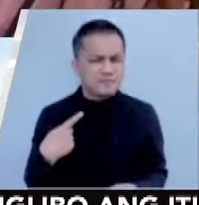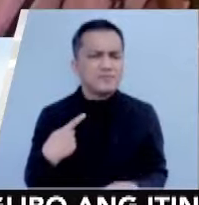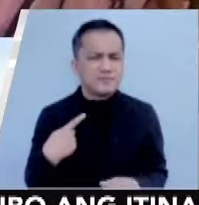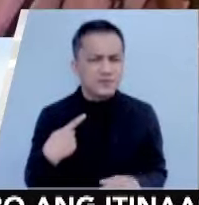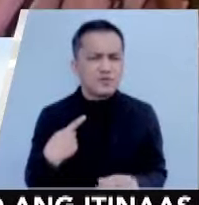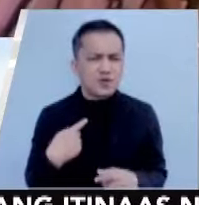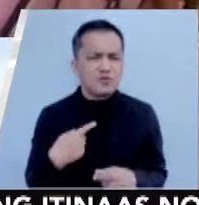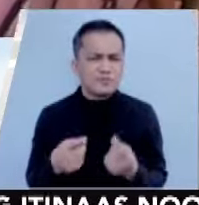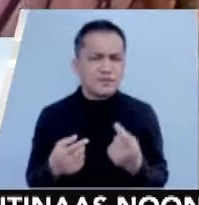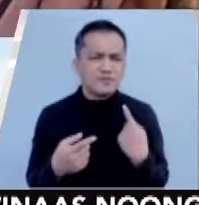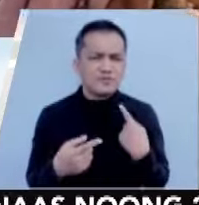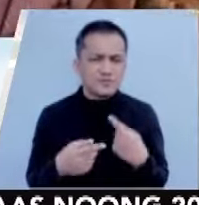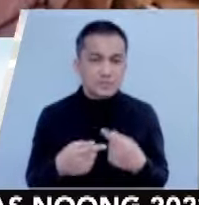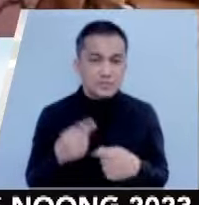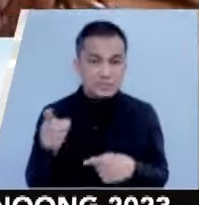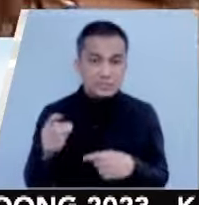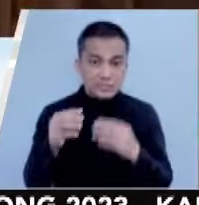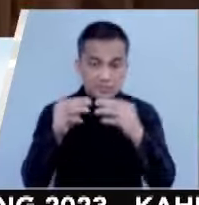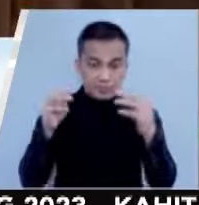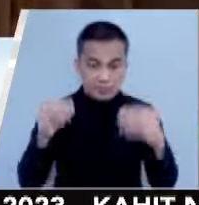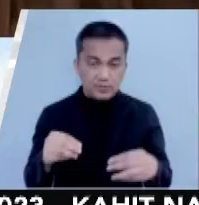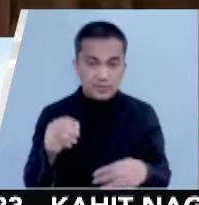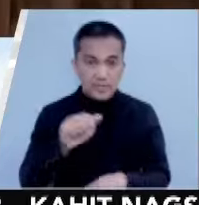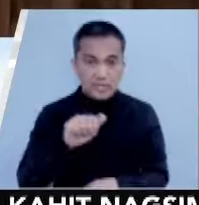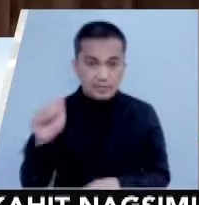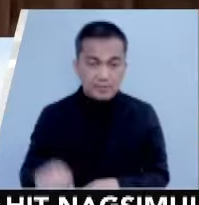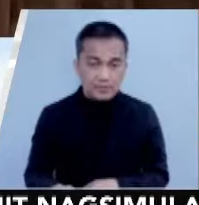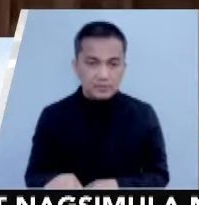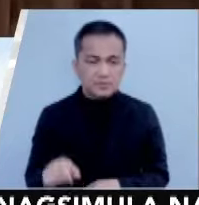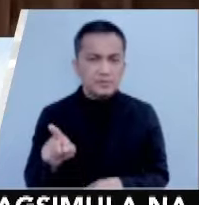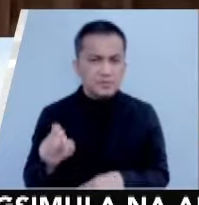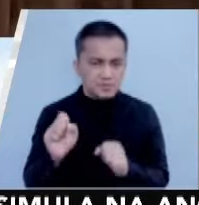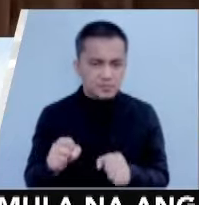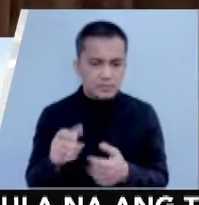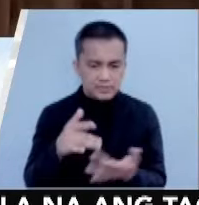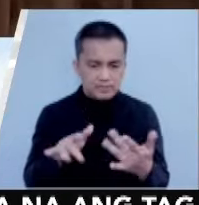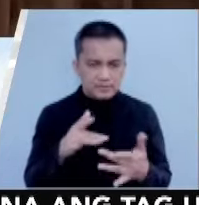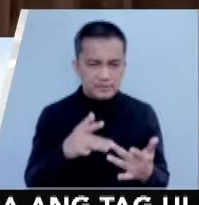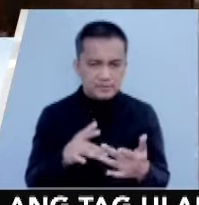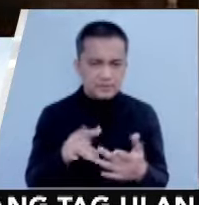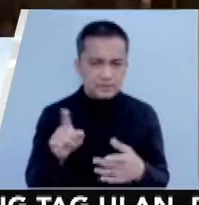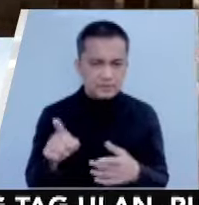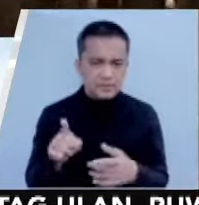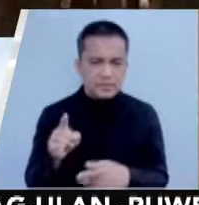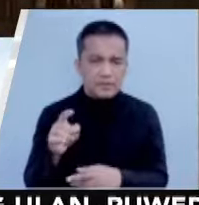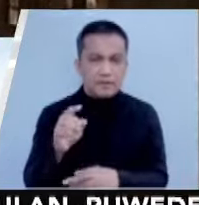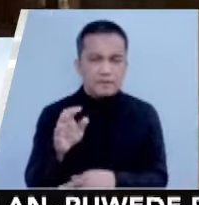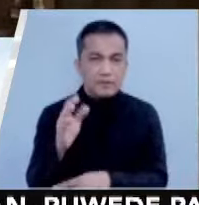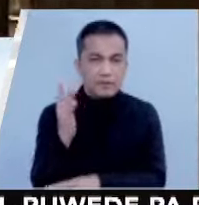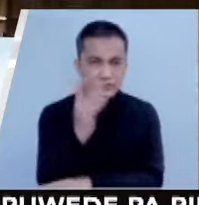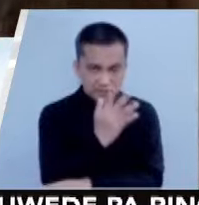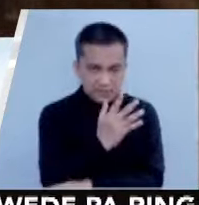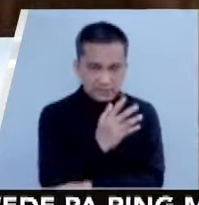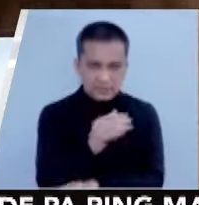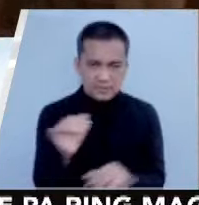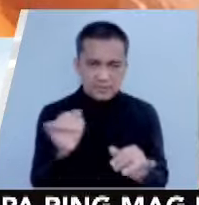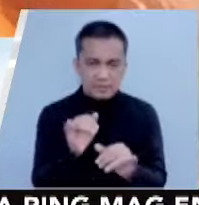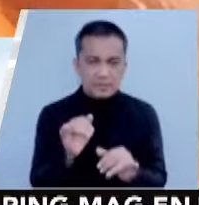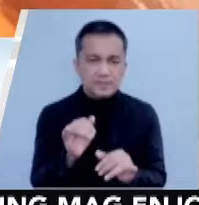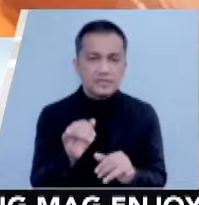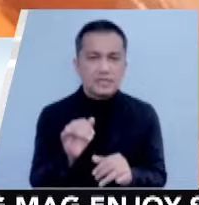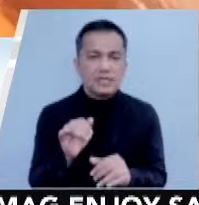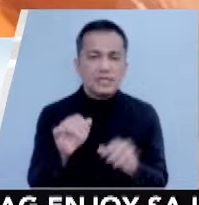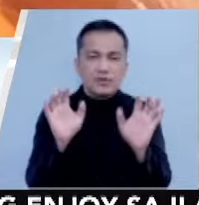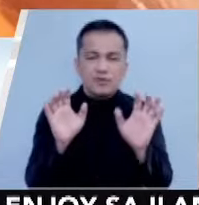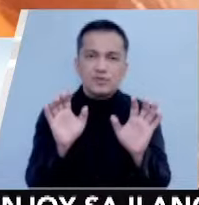sa loob ng isang mall sa Alabang munding lupa pwedeng mamasyal sa pixi forest anim Moy Enchanted Forest dahil